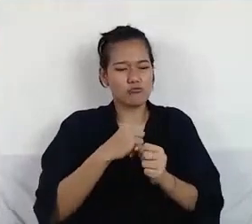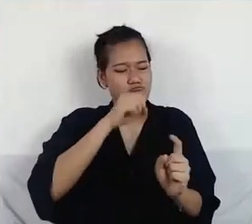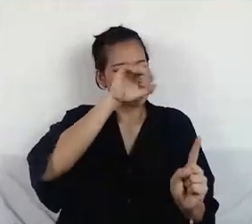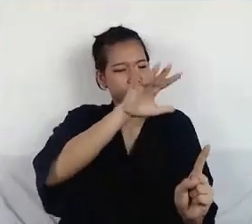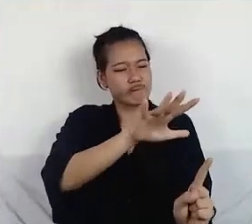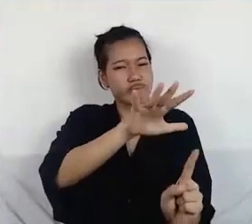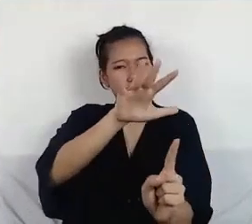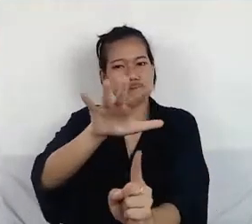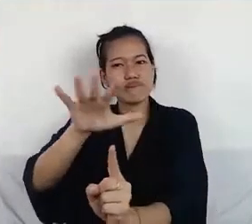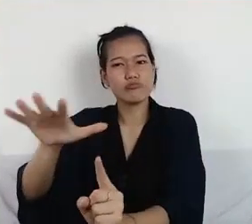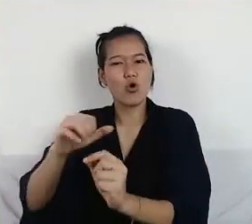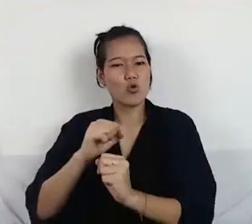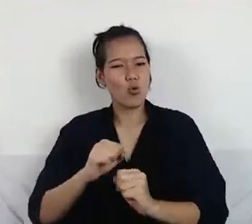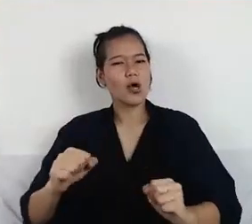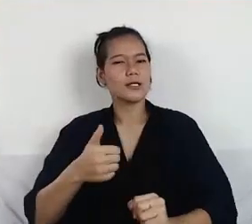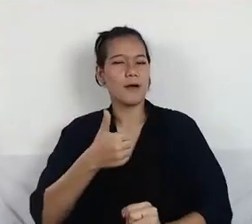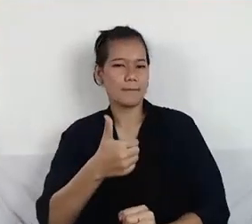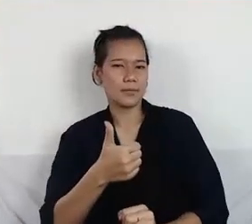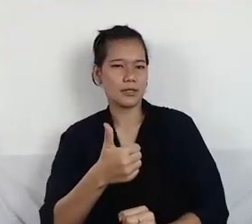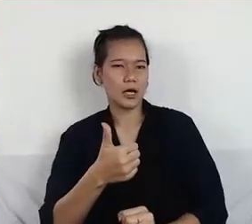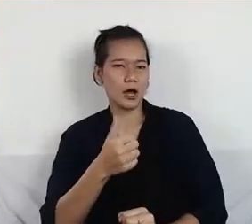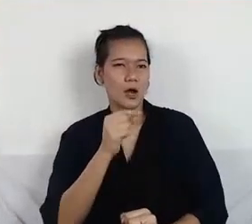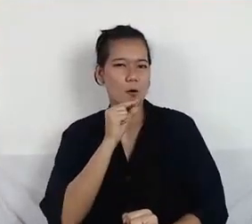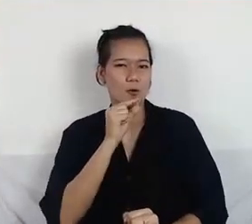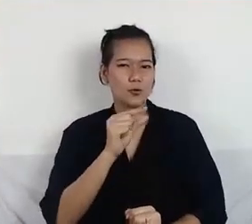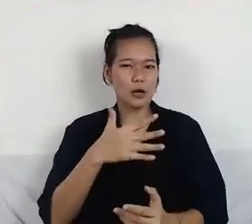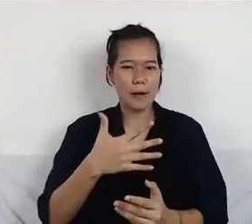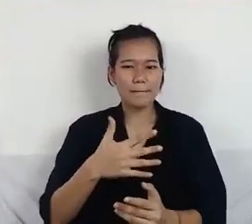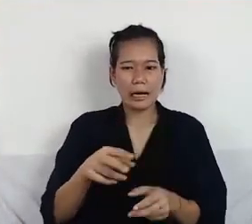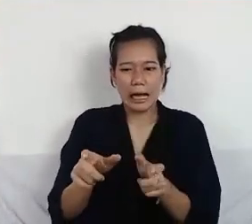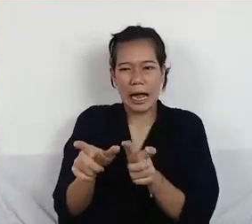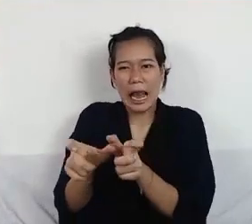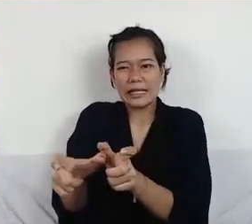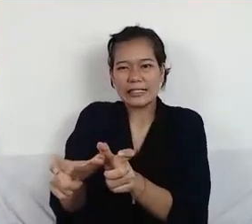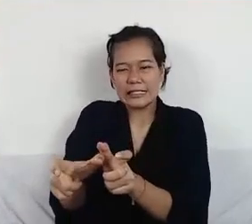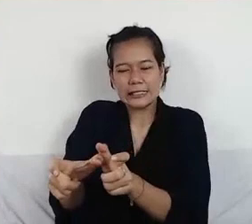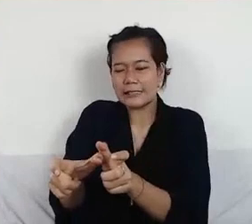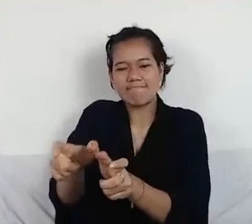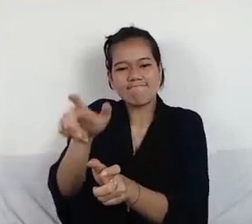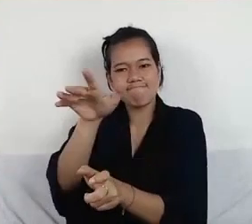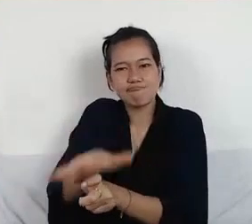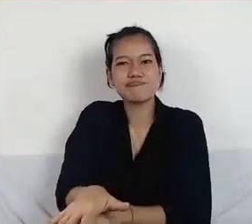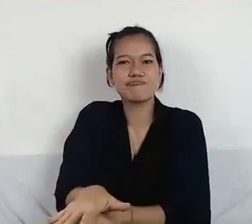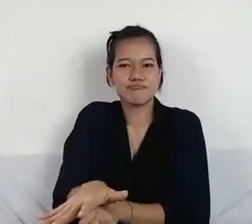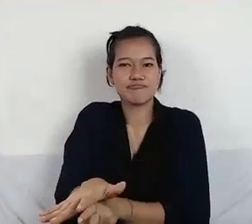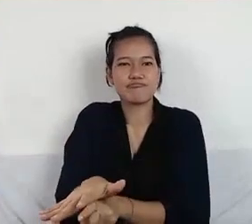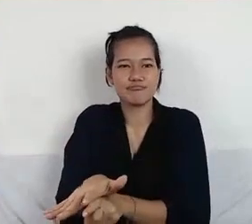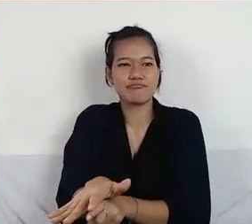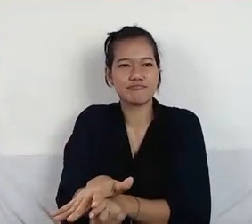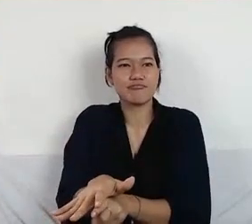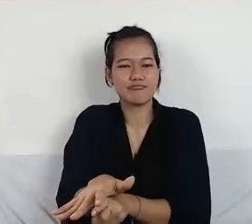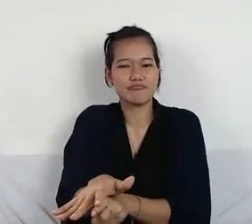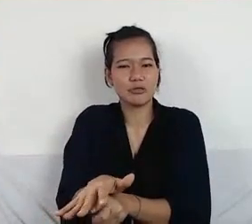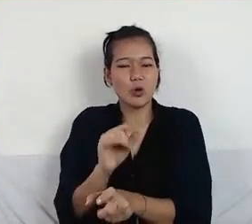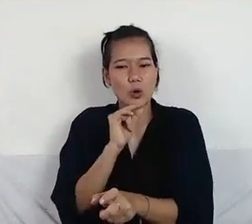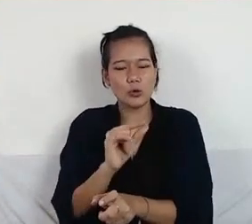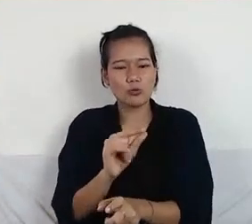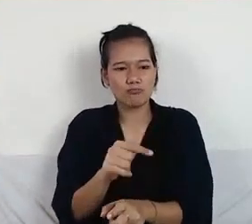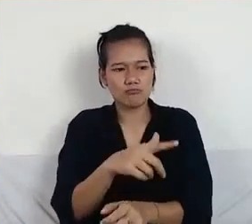kamu untuk menginjak ular dan kalajengking, dan kuasa untuk menahan kekuatan